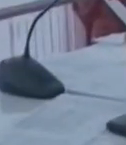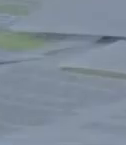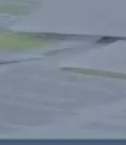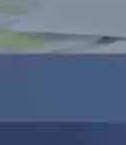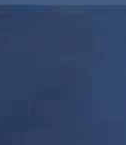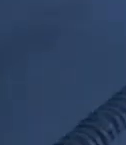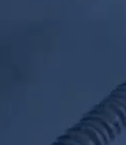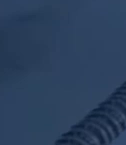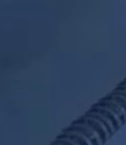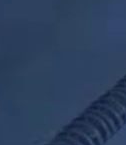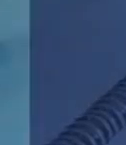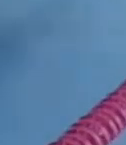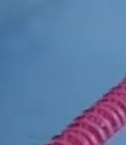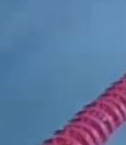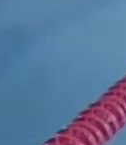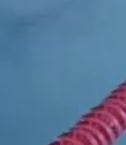Дякую.